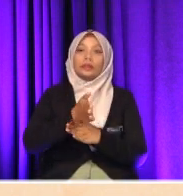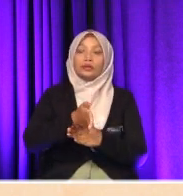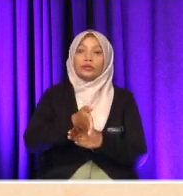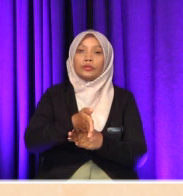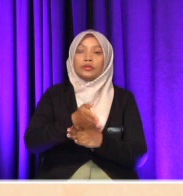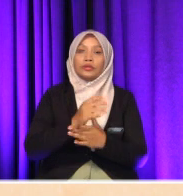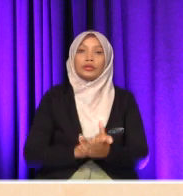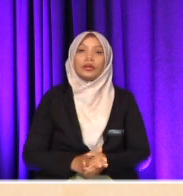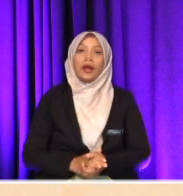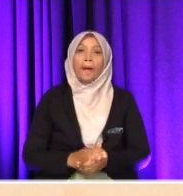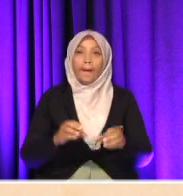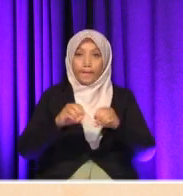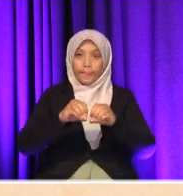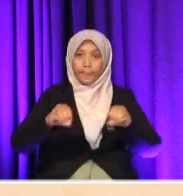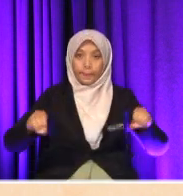melalui